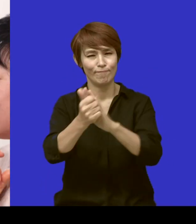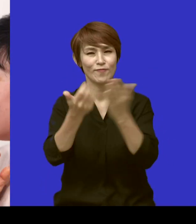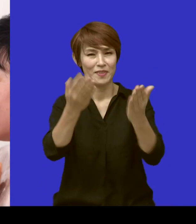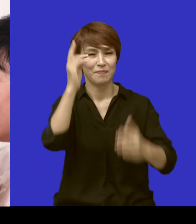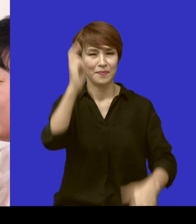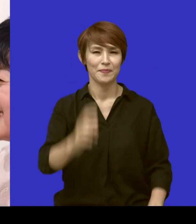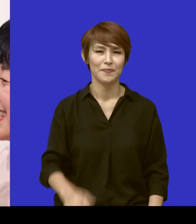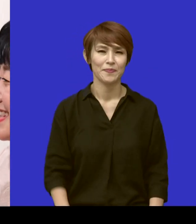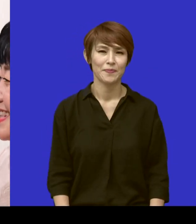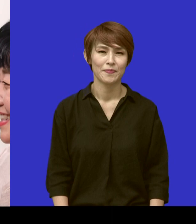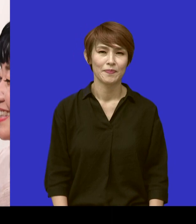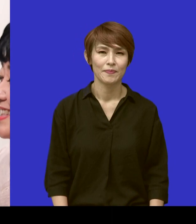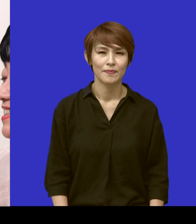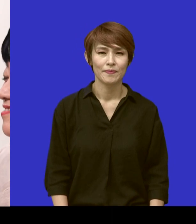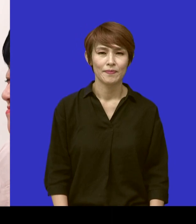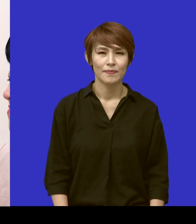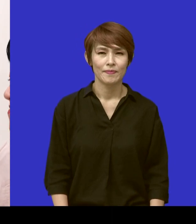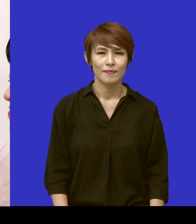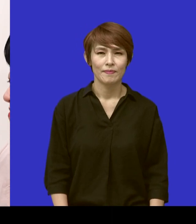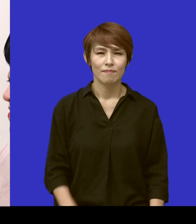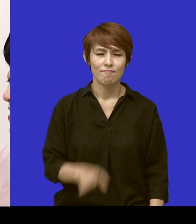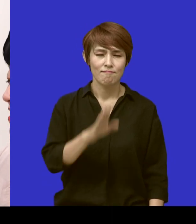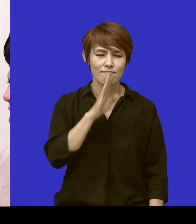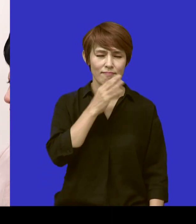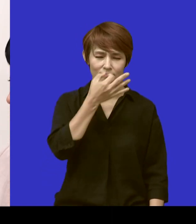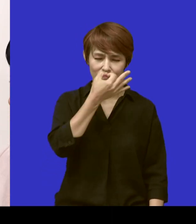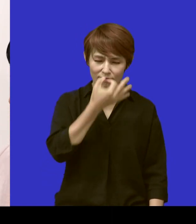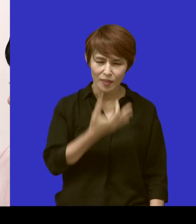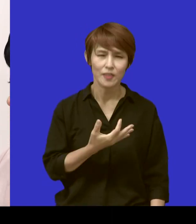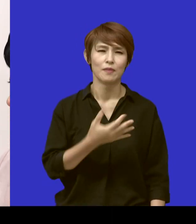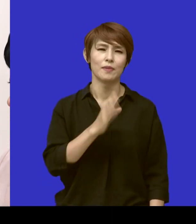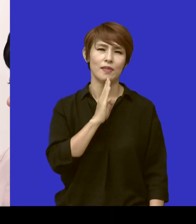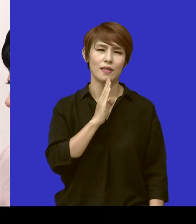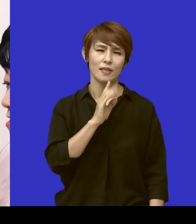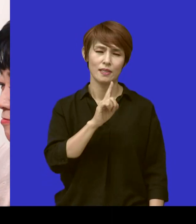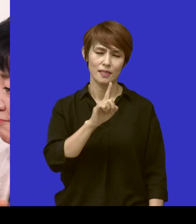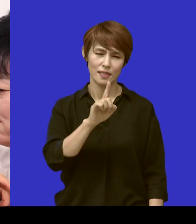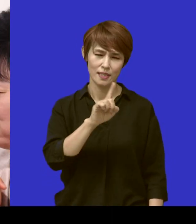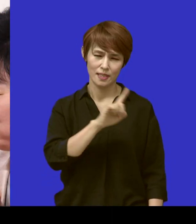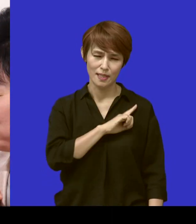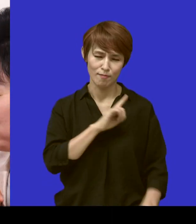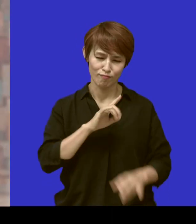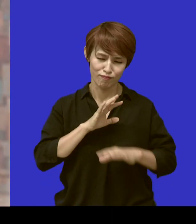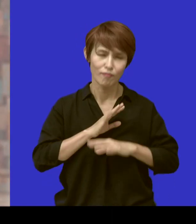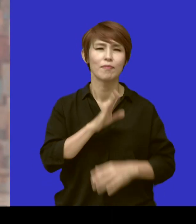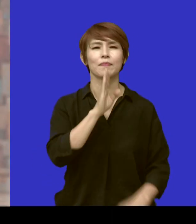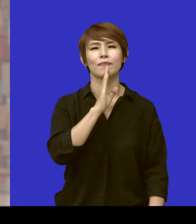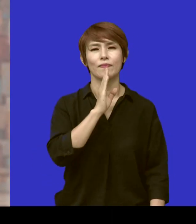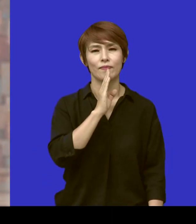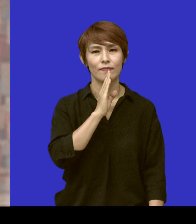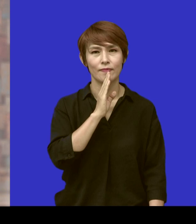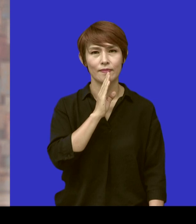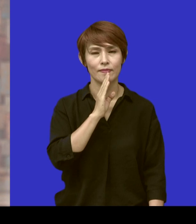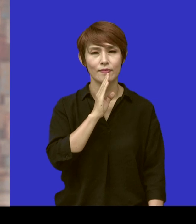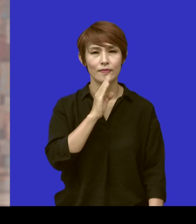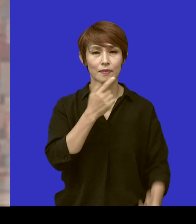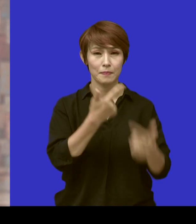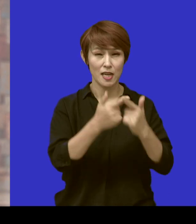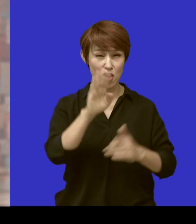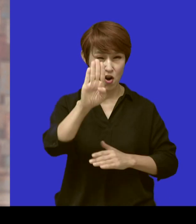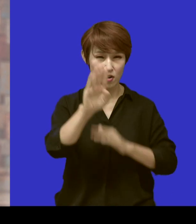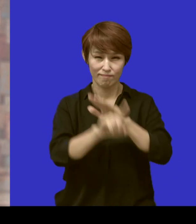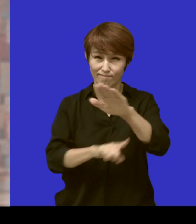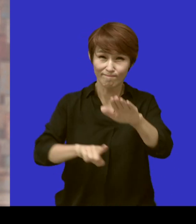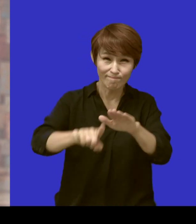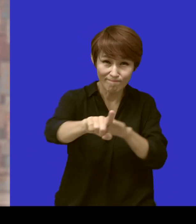그 어떤 말로도 제일 어려운 길일 텐데 음. 제일 무서운 길일 텐데 음. 앞장서서 가주시는